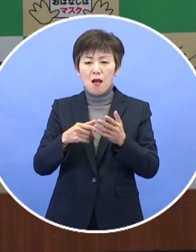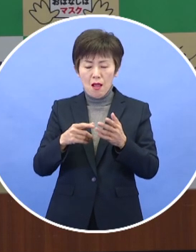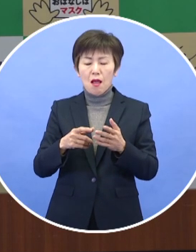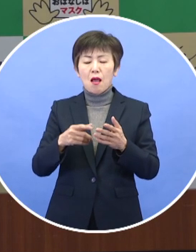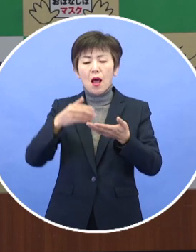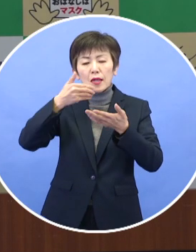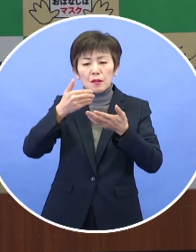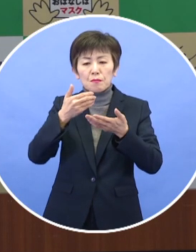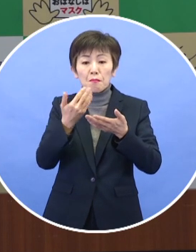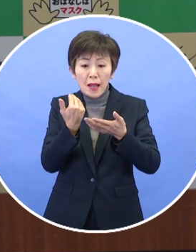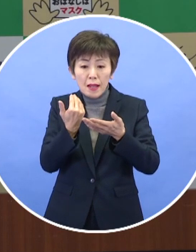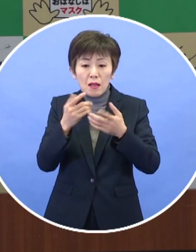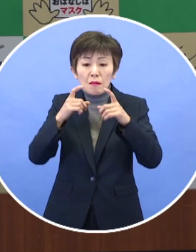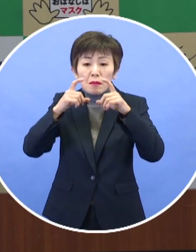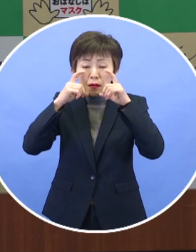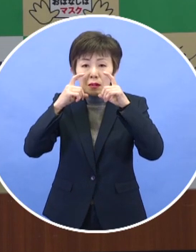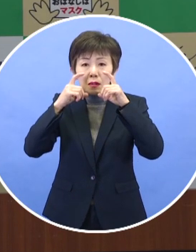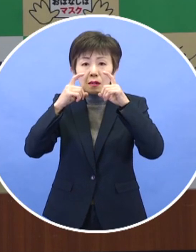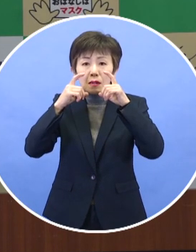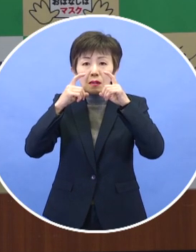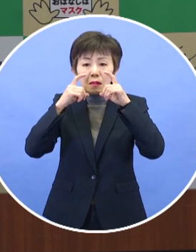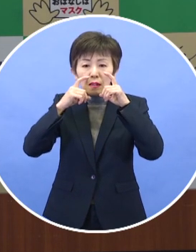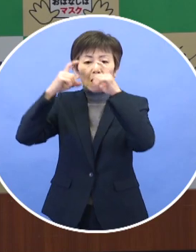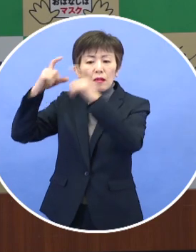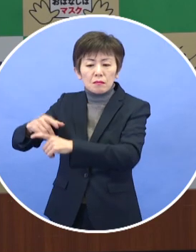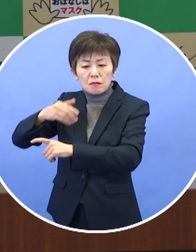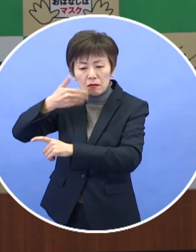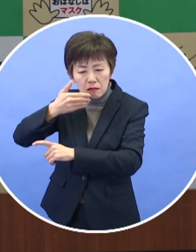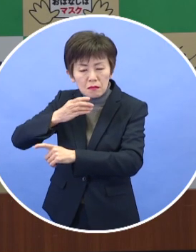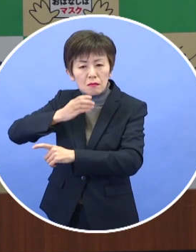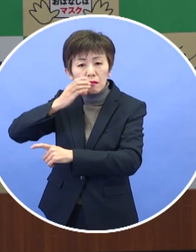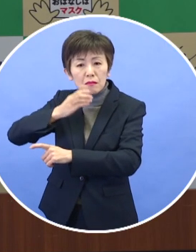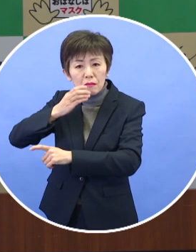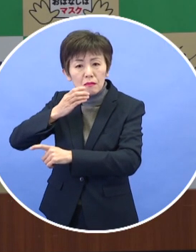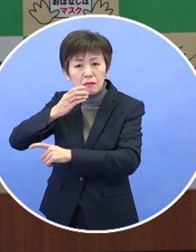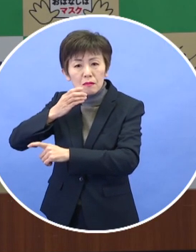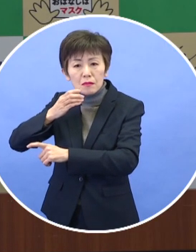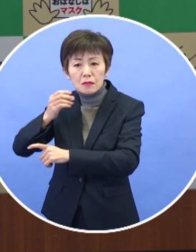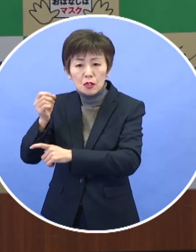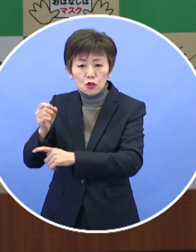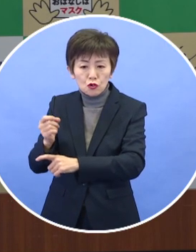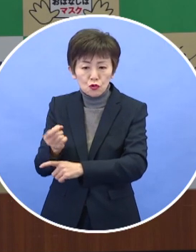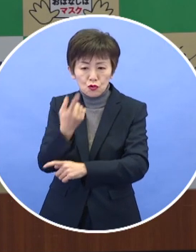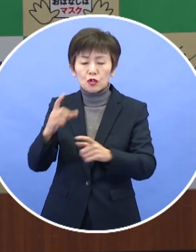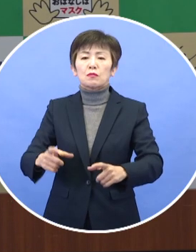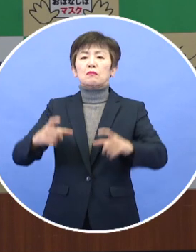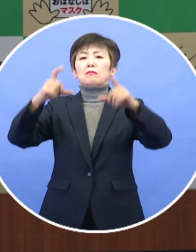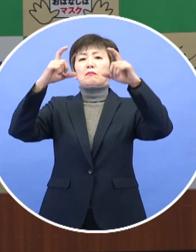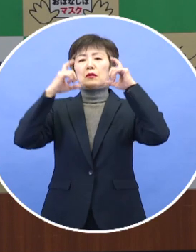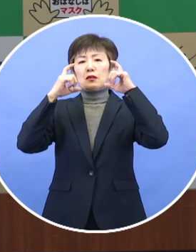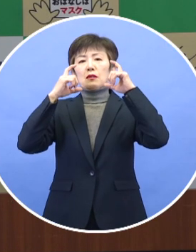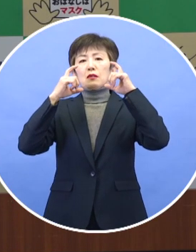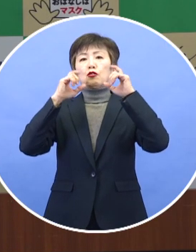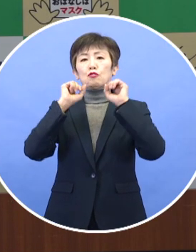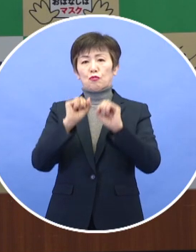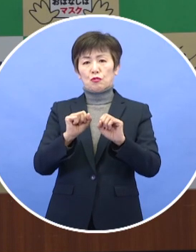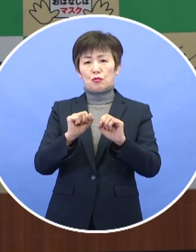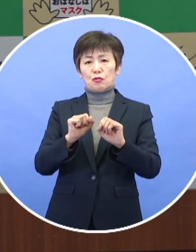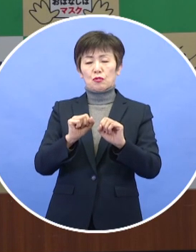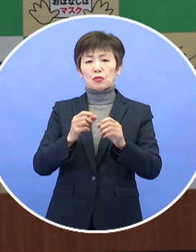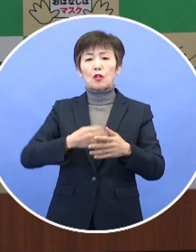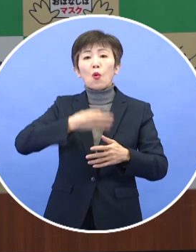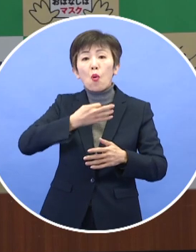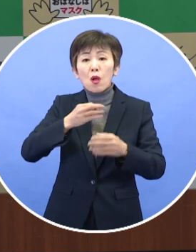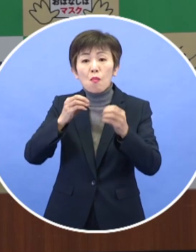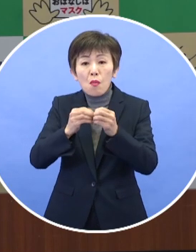て、すぐ袖を置いてそのままこう喋り始める、お酒を飲み始める、こういうことではなくて、発話するときにはマスクをしていただく、これをぜ